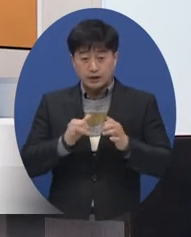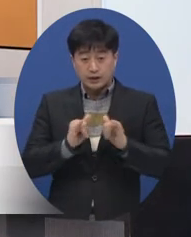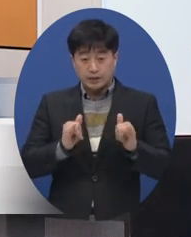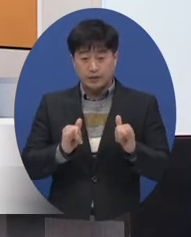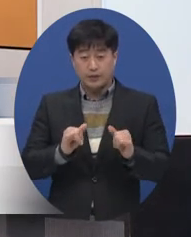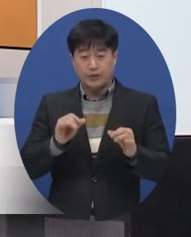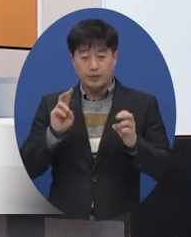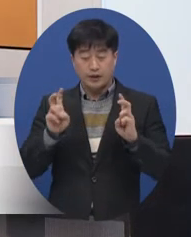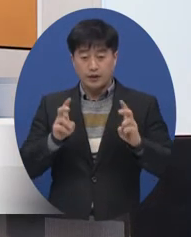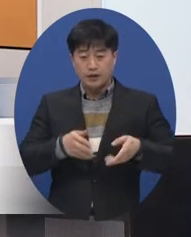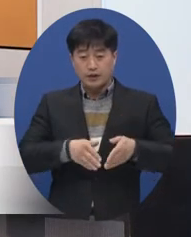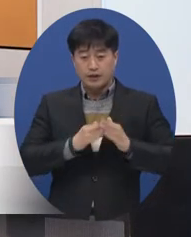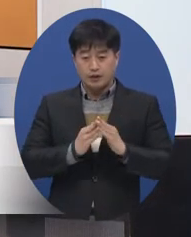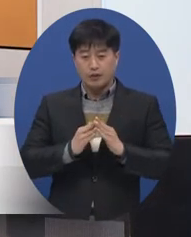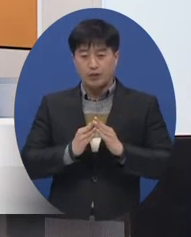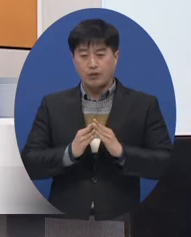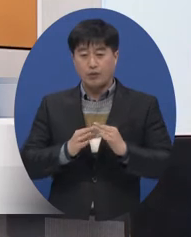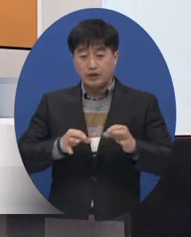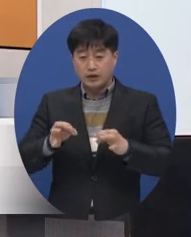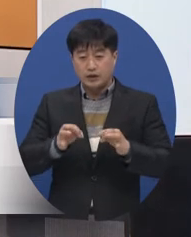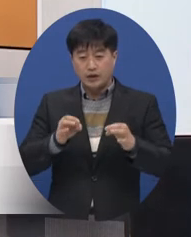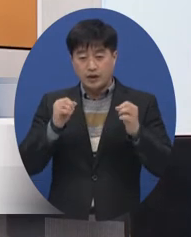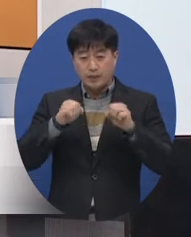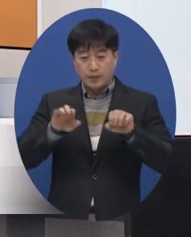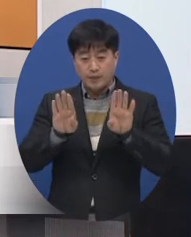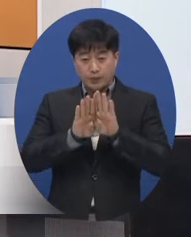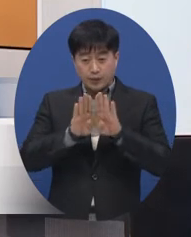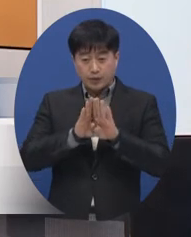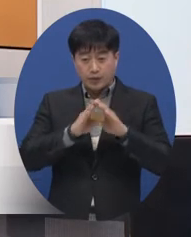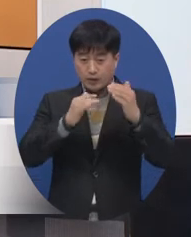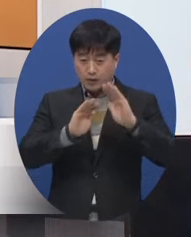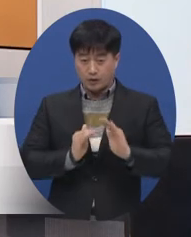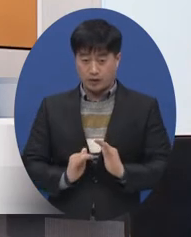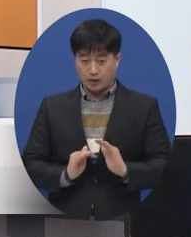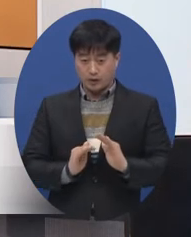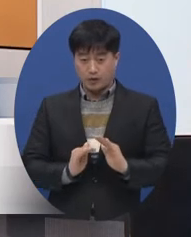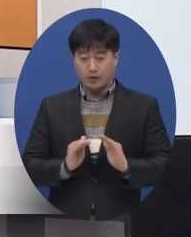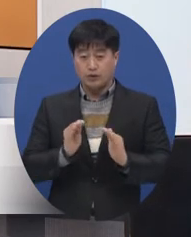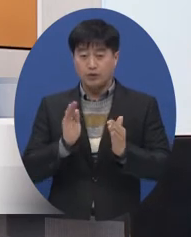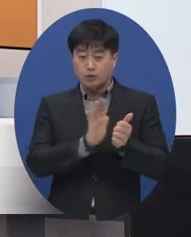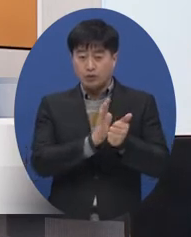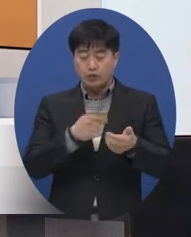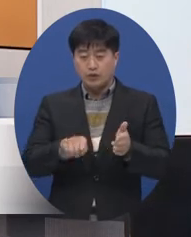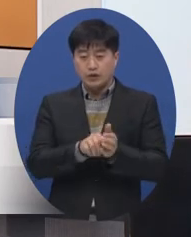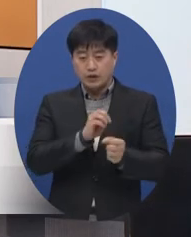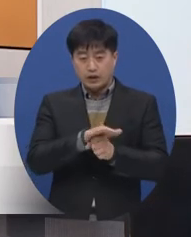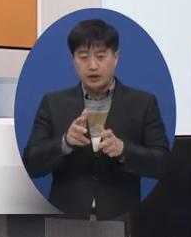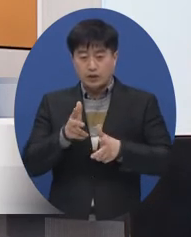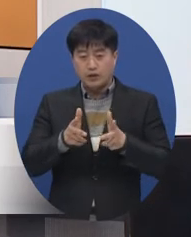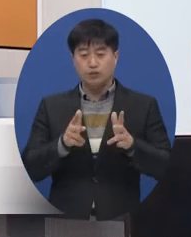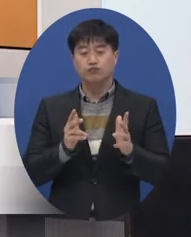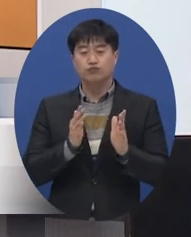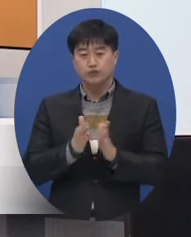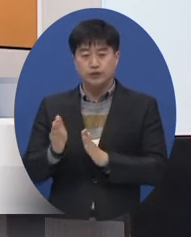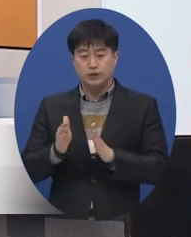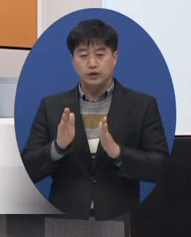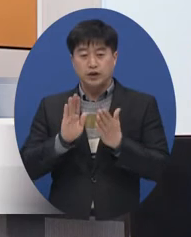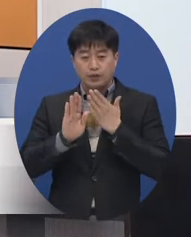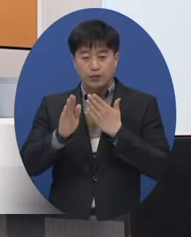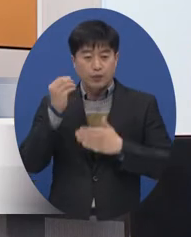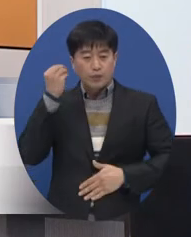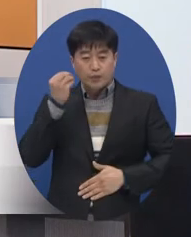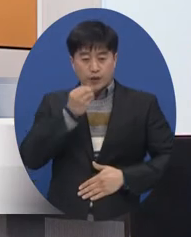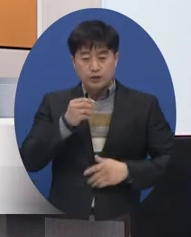이후에 재기까지 단계적으로 생애주기별 지원을 해드리기 위해서 저희가 다양한 사업을 준비하고 있습니다. 앞으로는